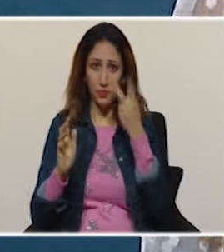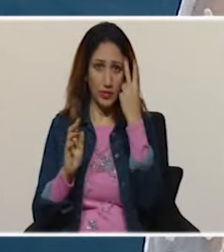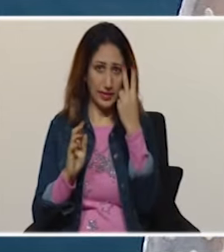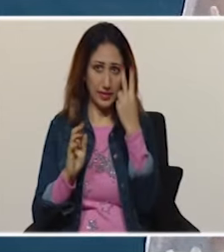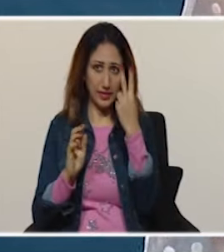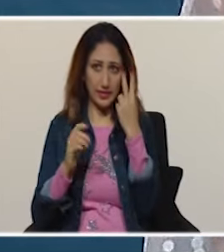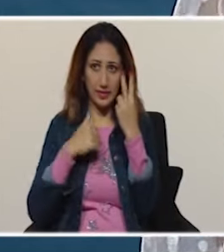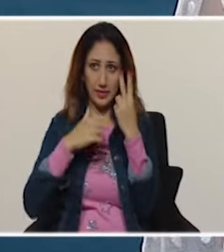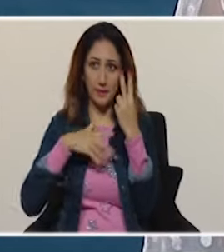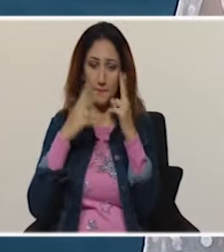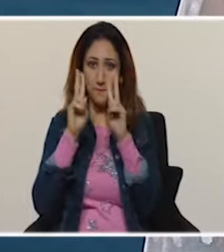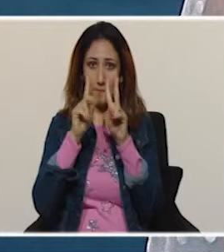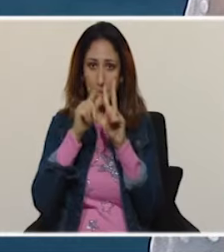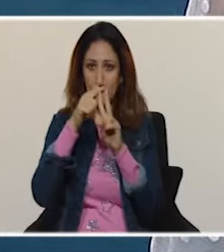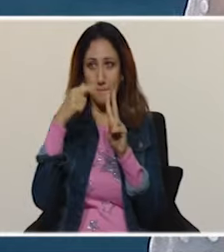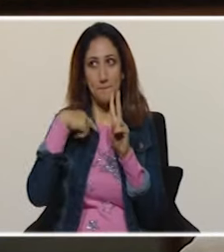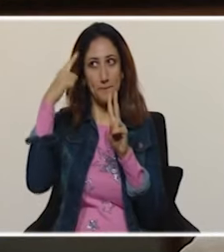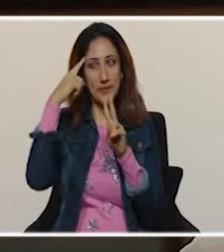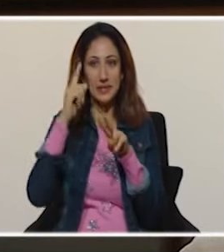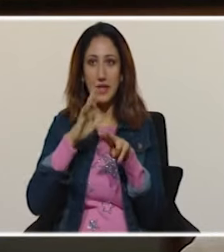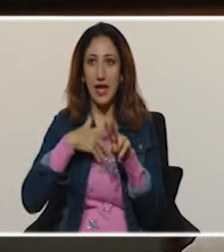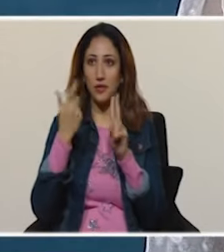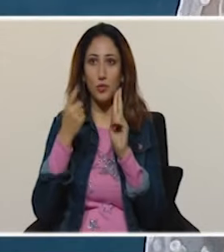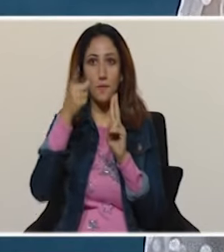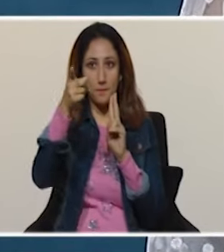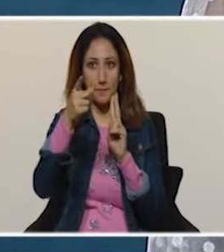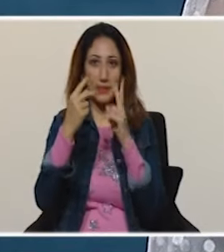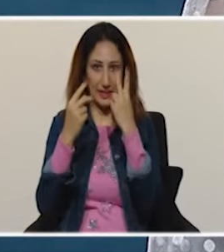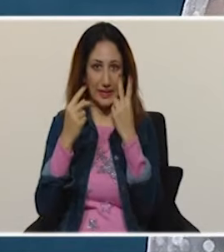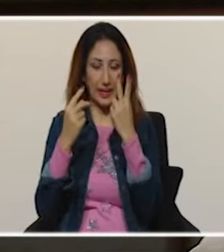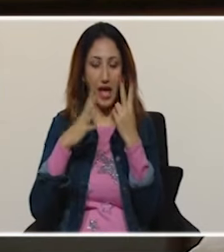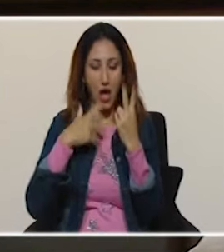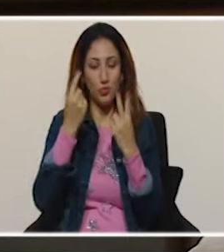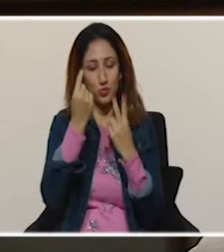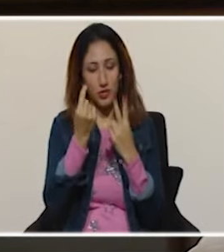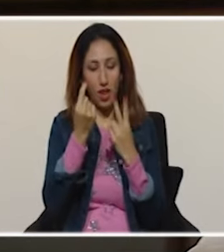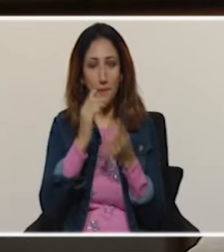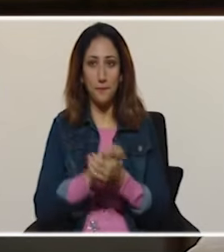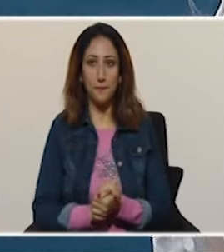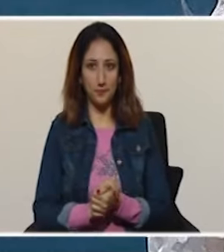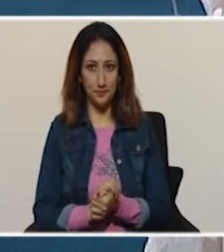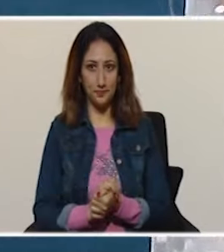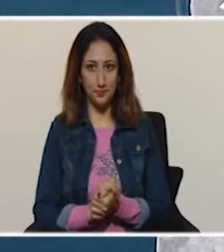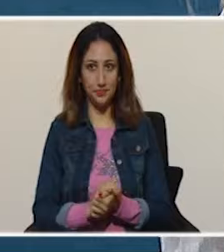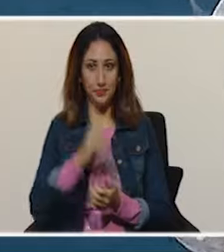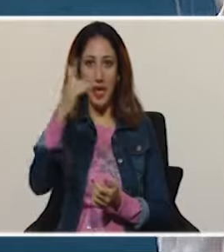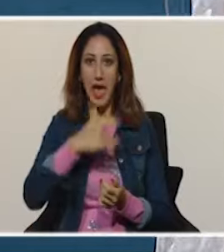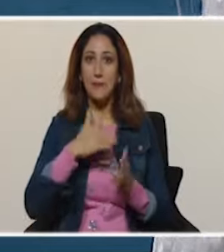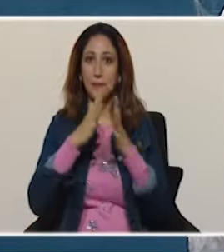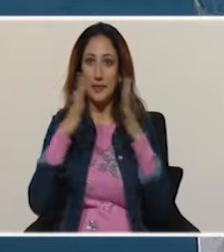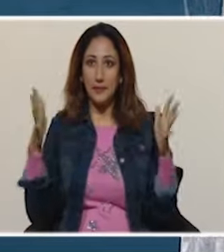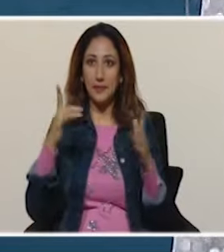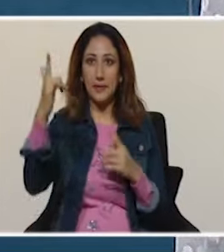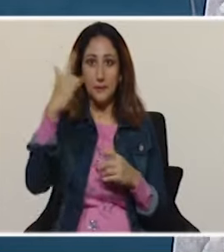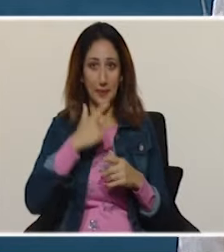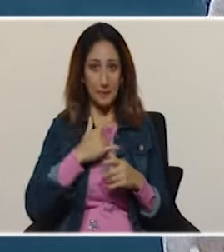انا استعملهم اي وقت انا عايزه. طلبين من مين؟ من حضرتك. وحضرتك كريم وقلبك كبير وبتحبني وعمرك